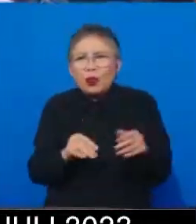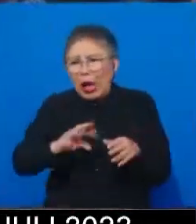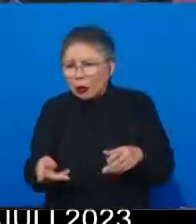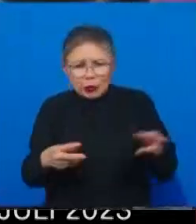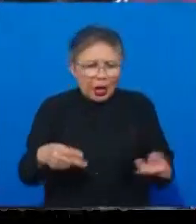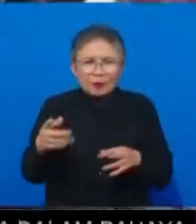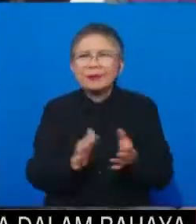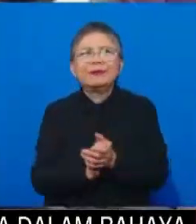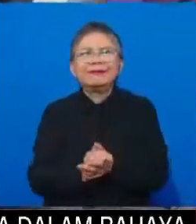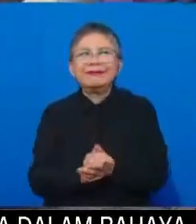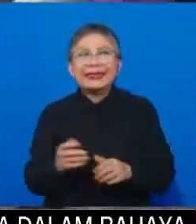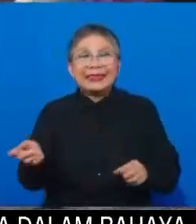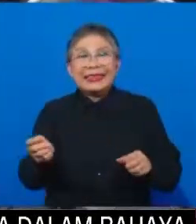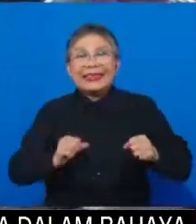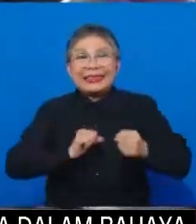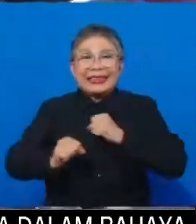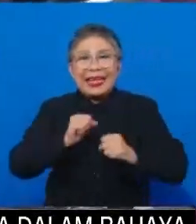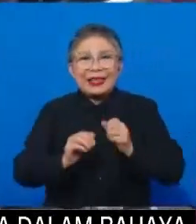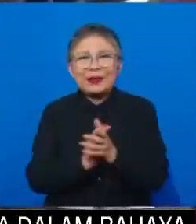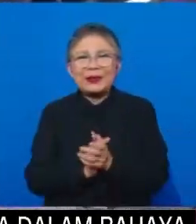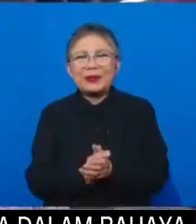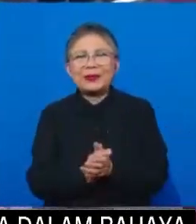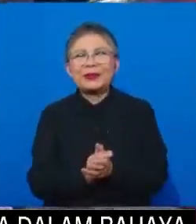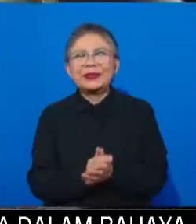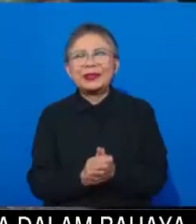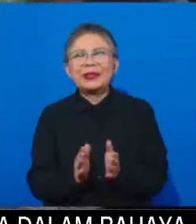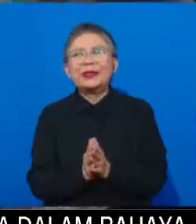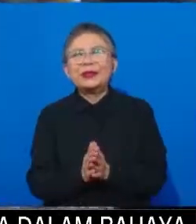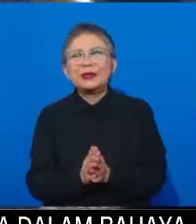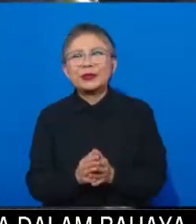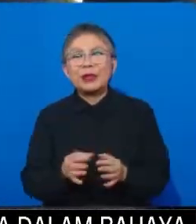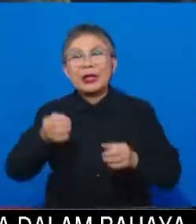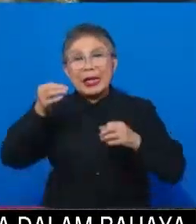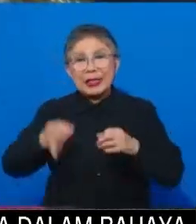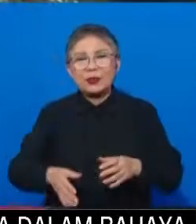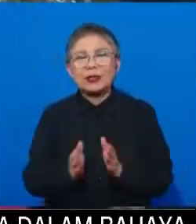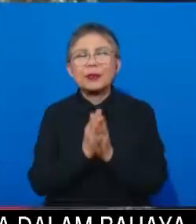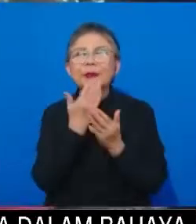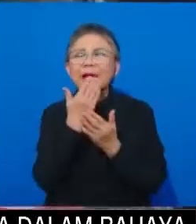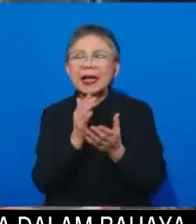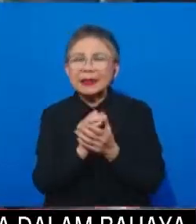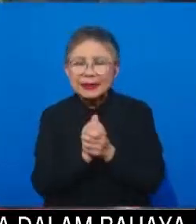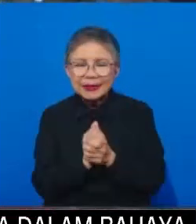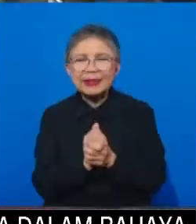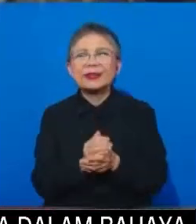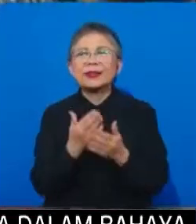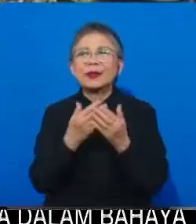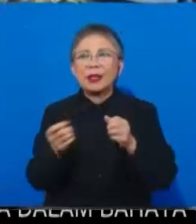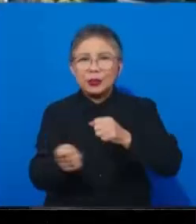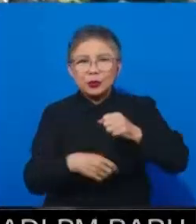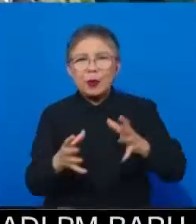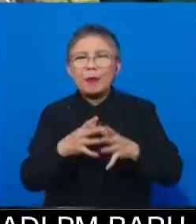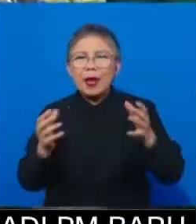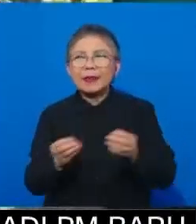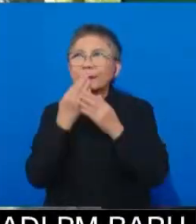terjatuh. Kegiatan gerebek gunungan ini merupakan sedekah desa Kedungrejo sebagai bentuk ungkapan rasa syukur atas hasil bumi yang